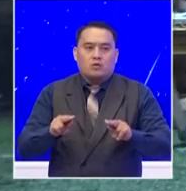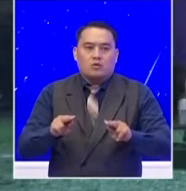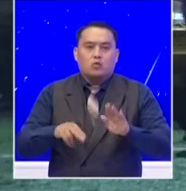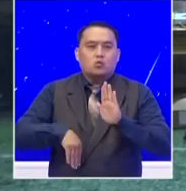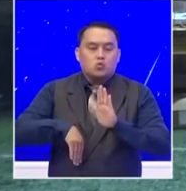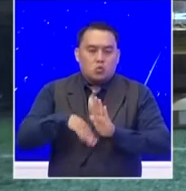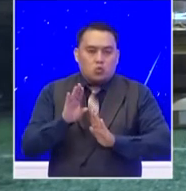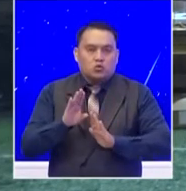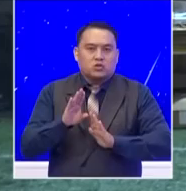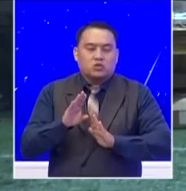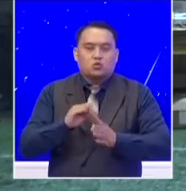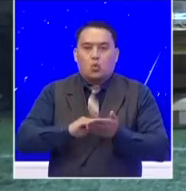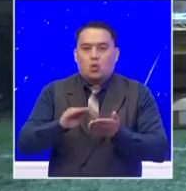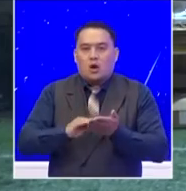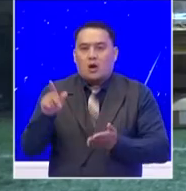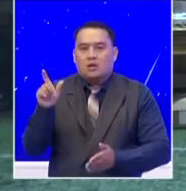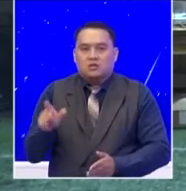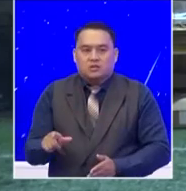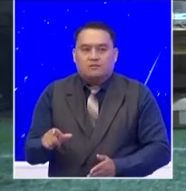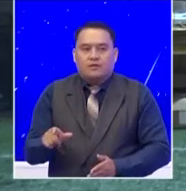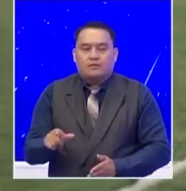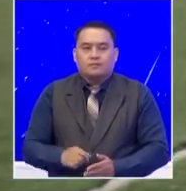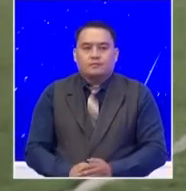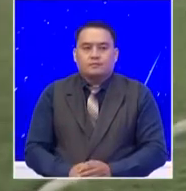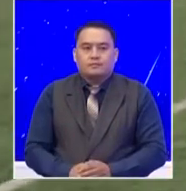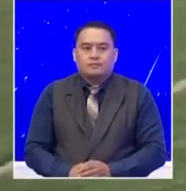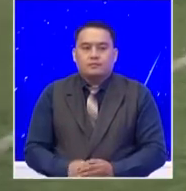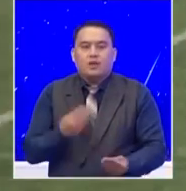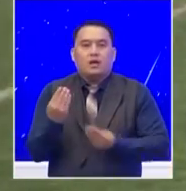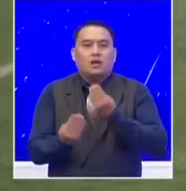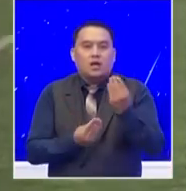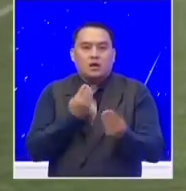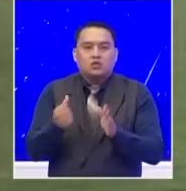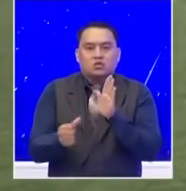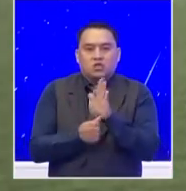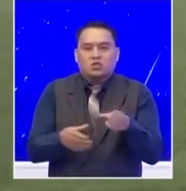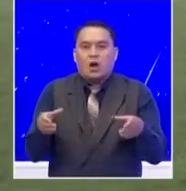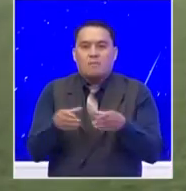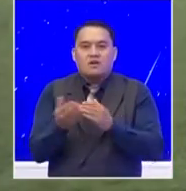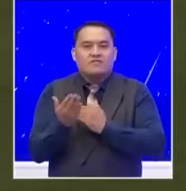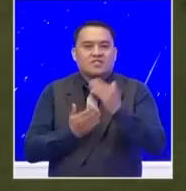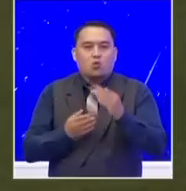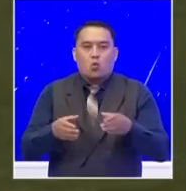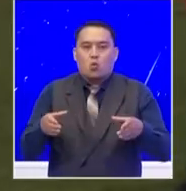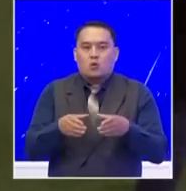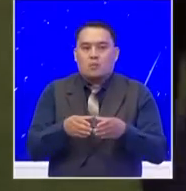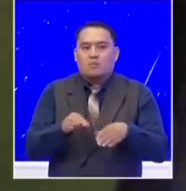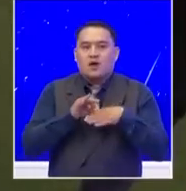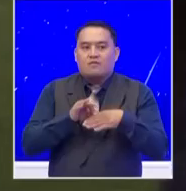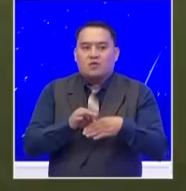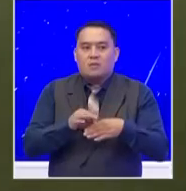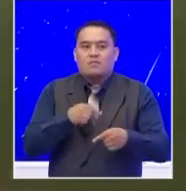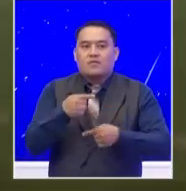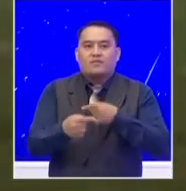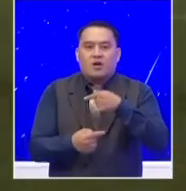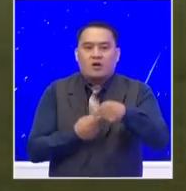ведущих журналистов страны Бейсен Куранбеку. Игры между 6 командами прошли на высоком уровне. Турнир прошел по